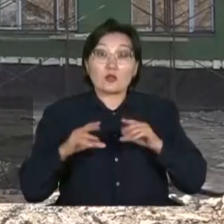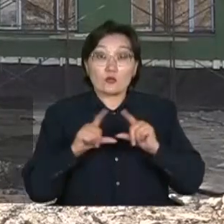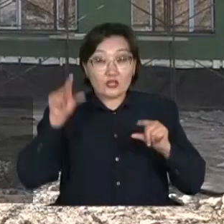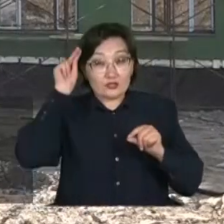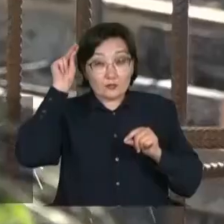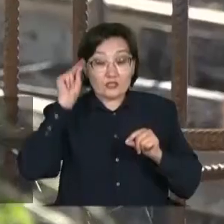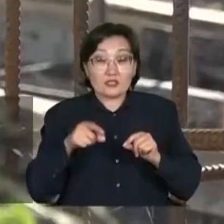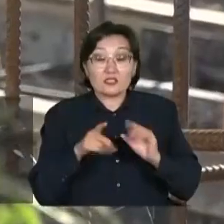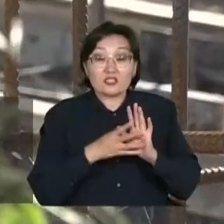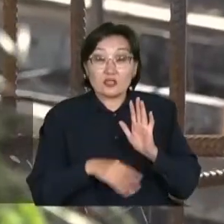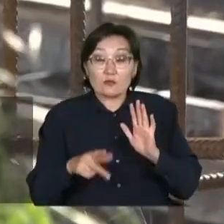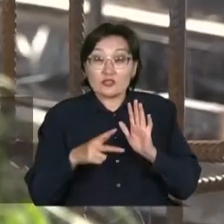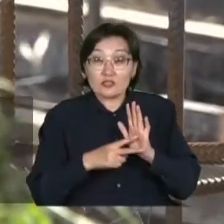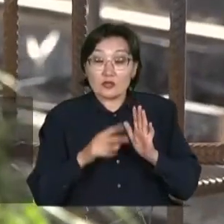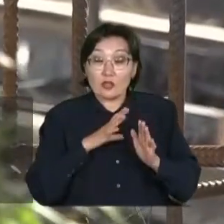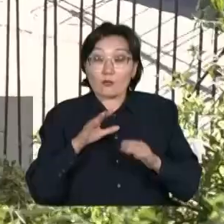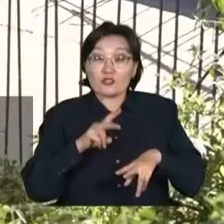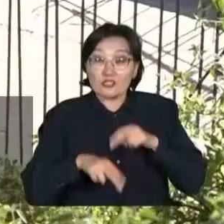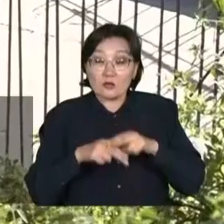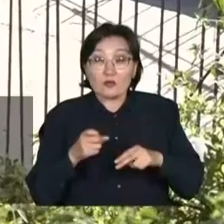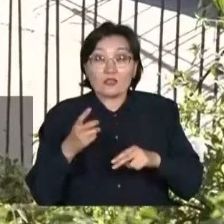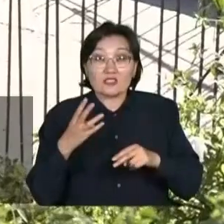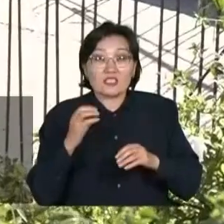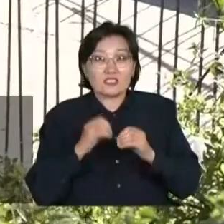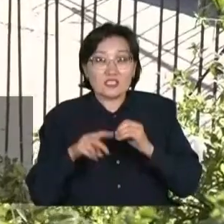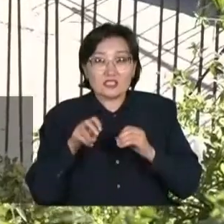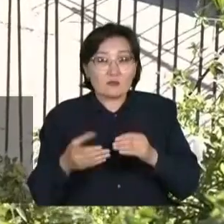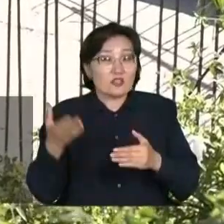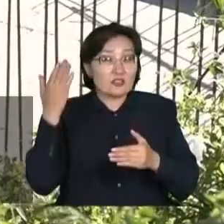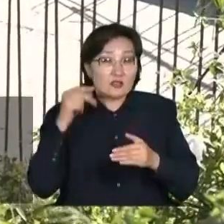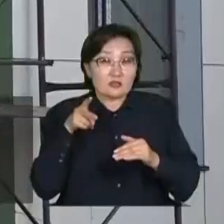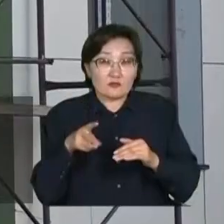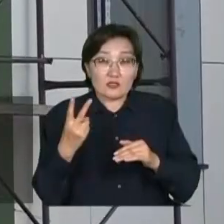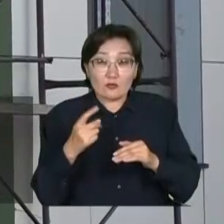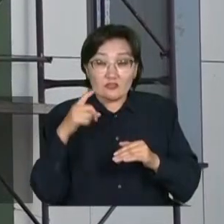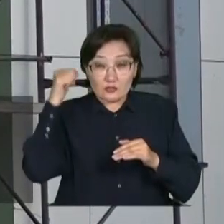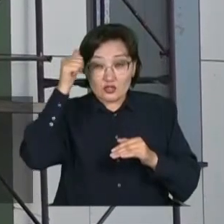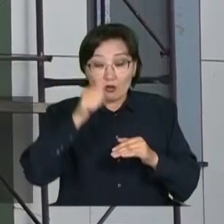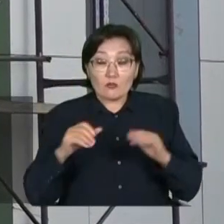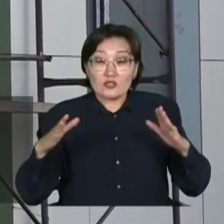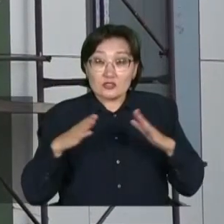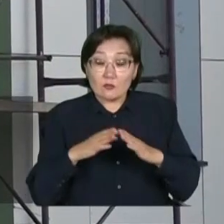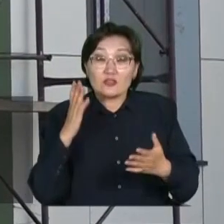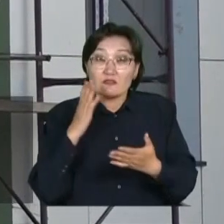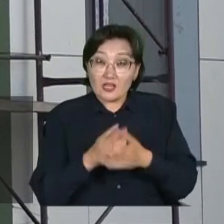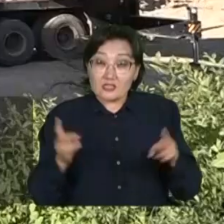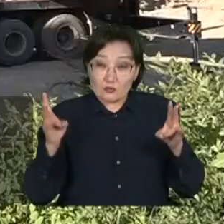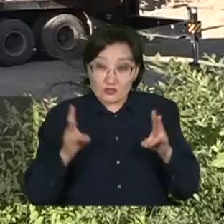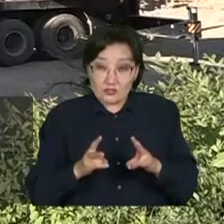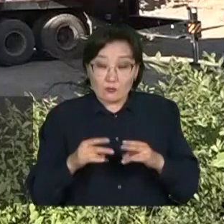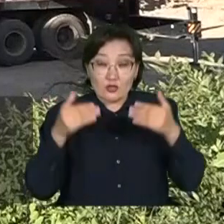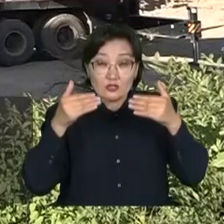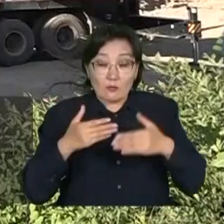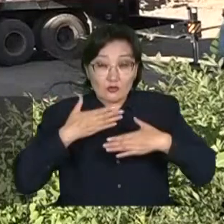Общеобразовательная школа номер 97 была построена несколько десятков лет назад. В 2021 году здание признали аварийным. Стены